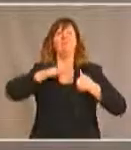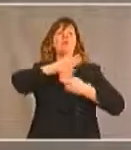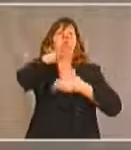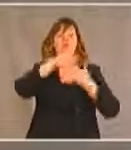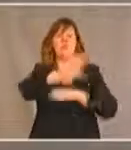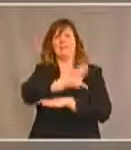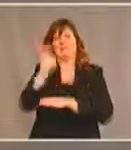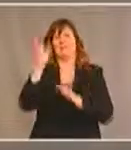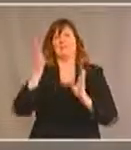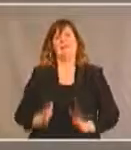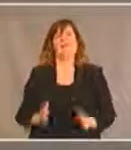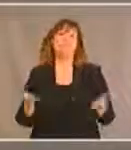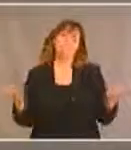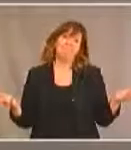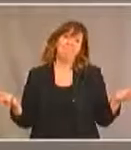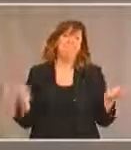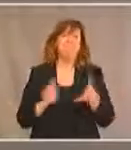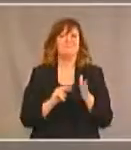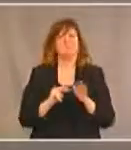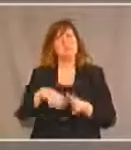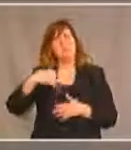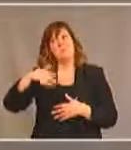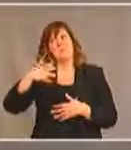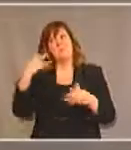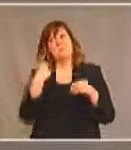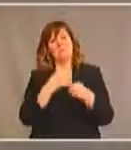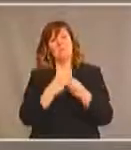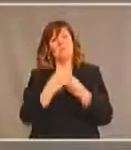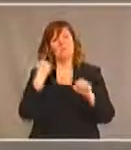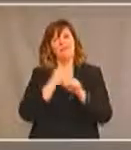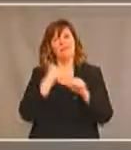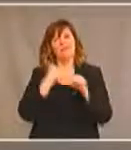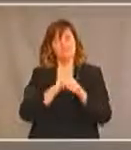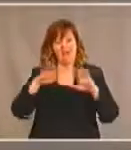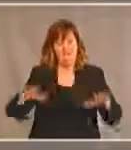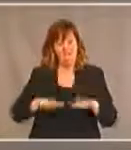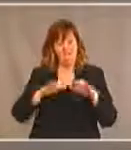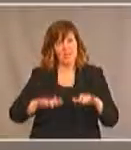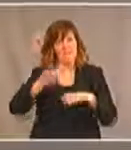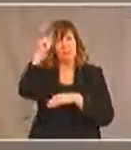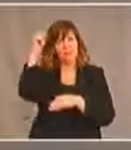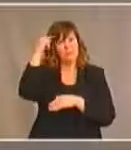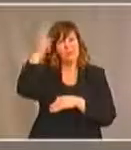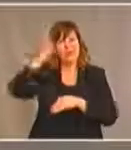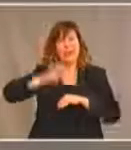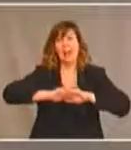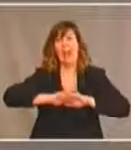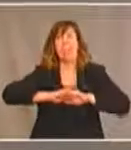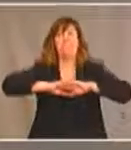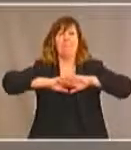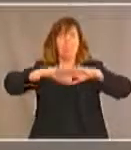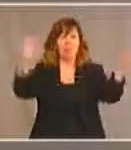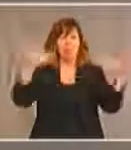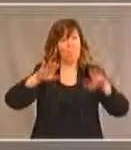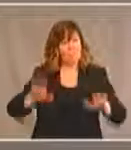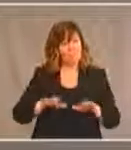Donc, cela signifie beaucoup de travail horizontal dans tout le gouvernement fédéral pour que notre